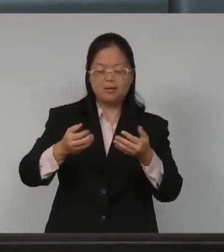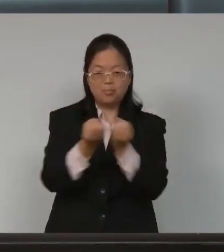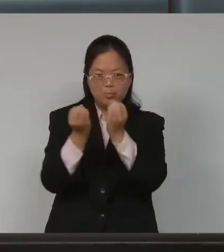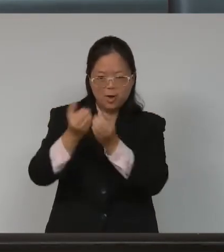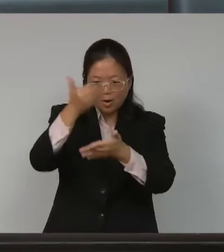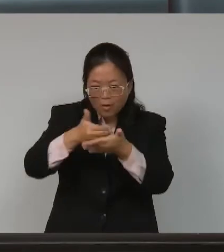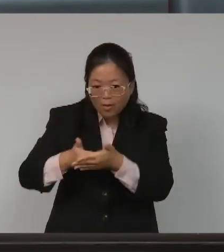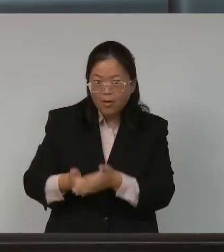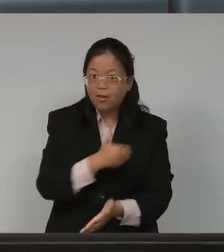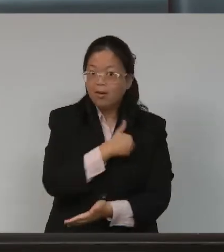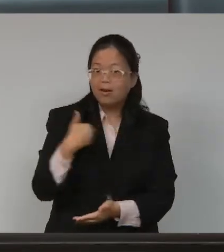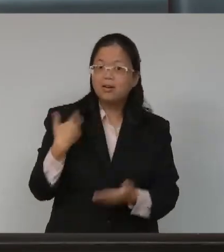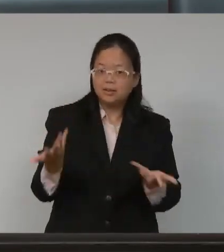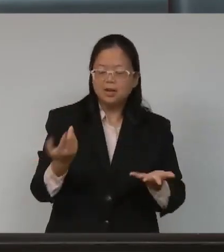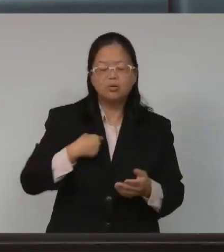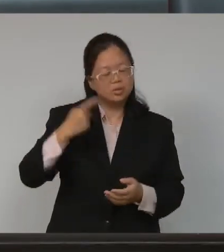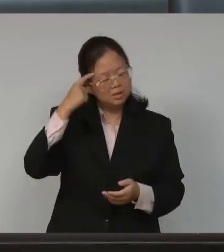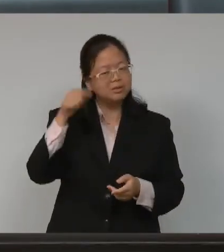谢。